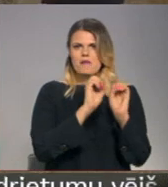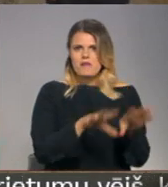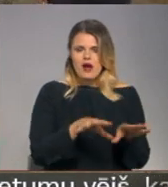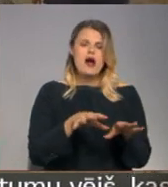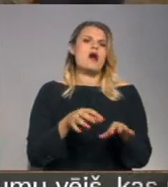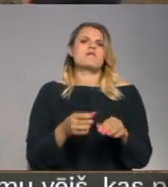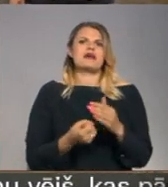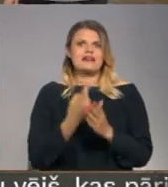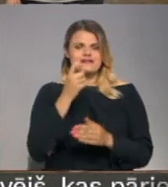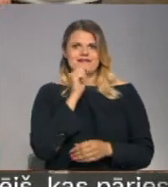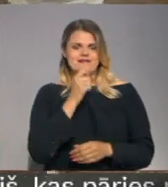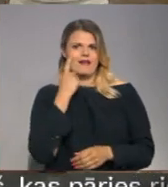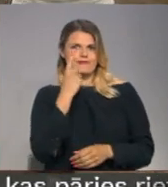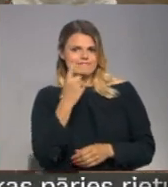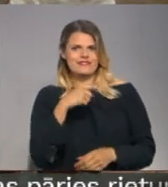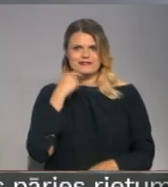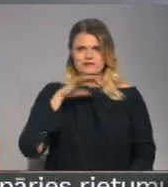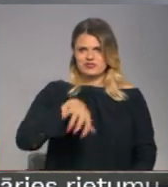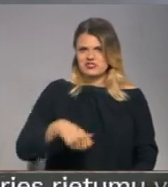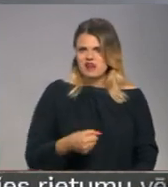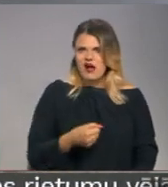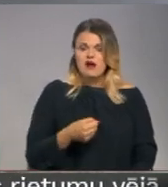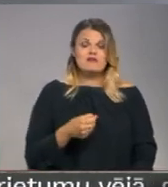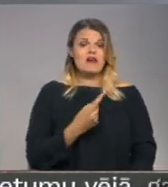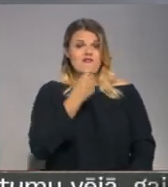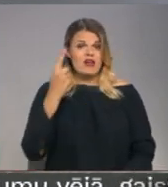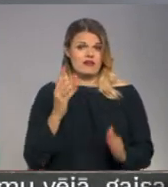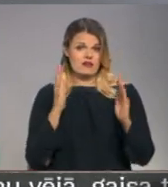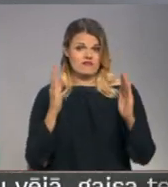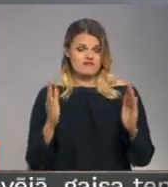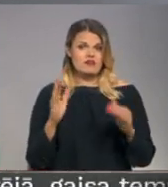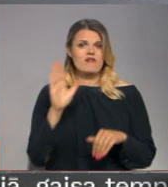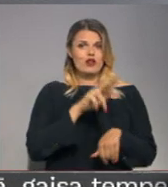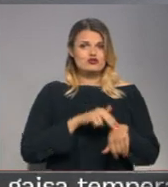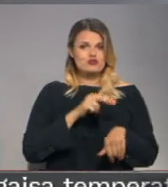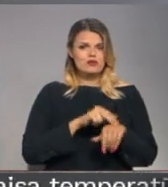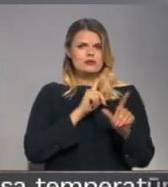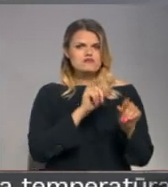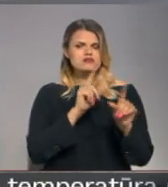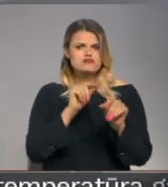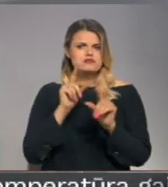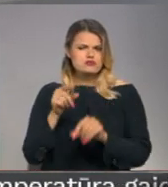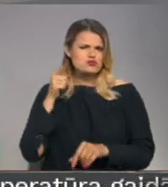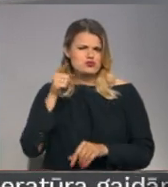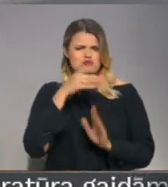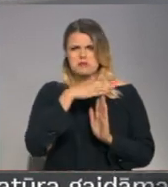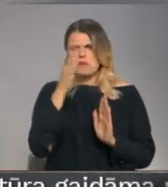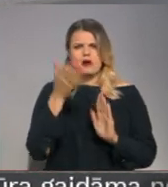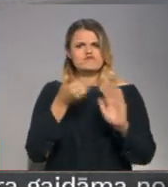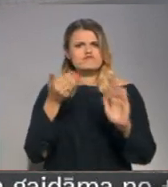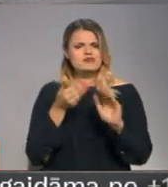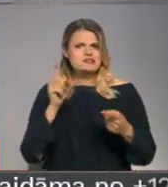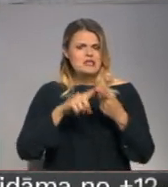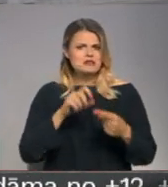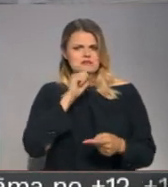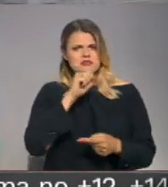īpašumus, ko iekāro zagļi vai vandāļi. Gada laikā valsts policijas ekipāžas dodas uz vairākiem tūkstošiem izsaukumu, kas saistīti